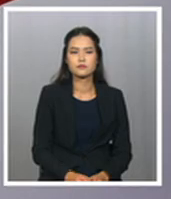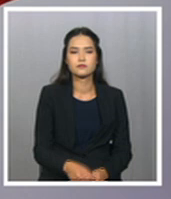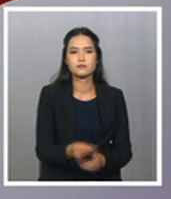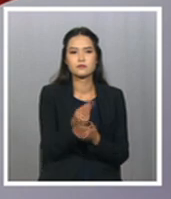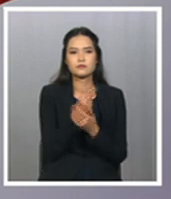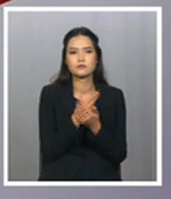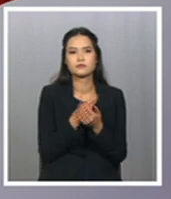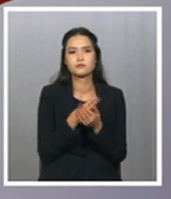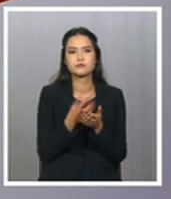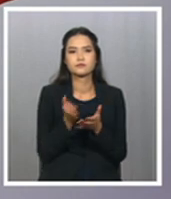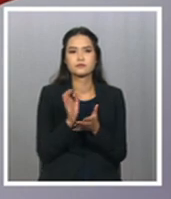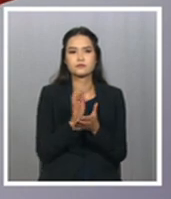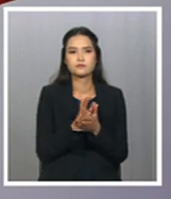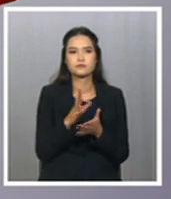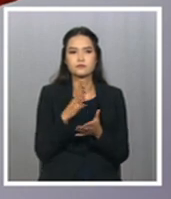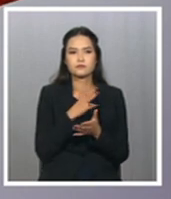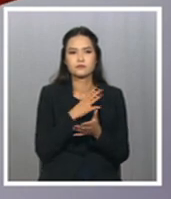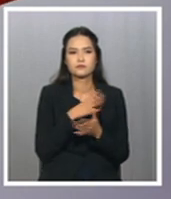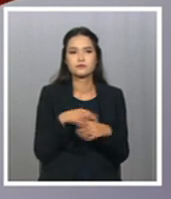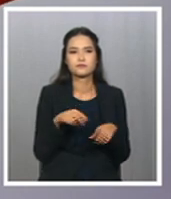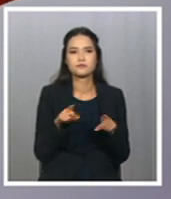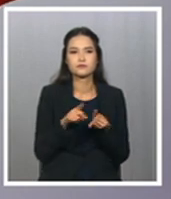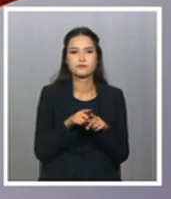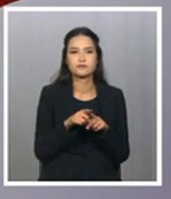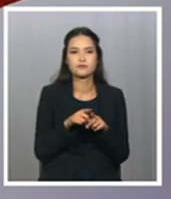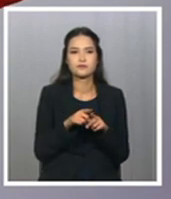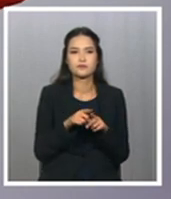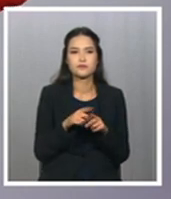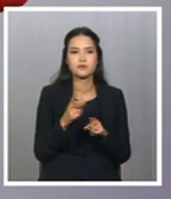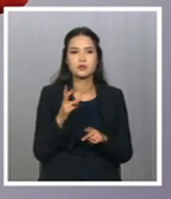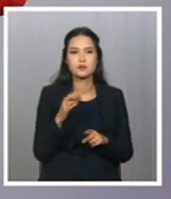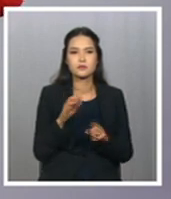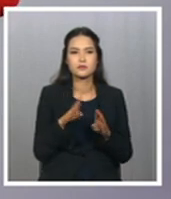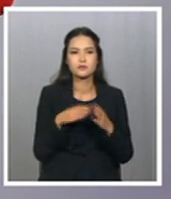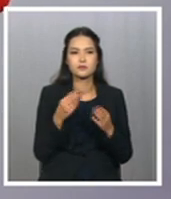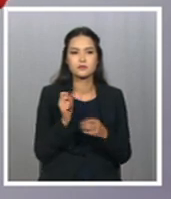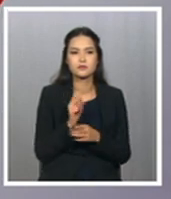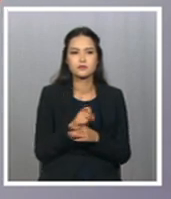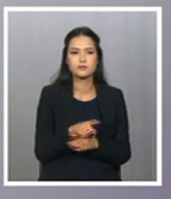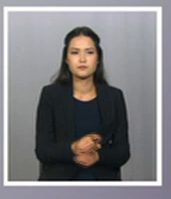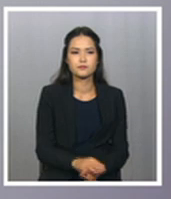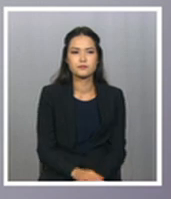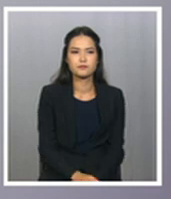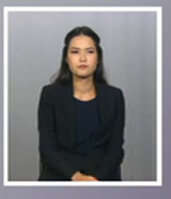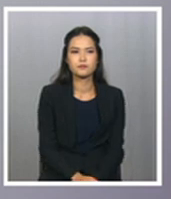Суреттермен таныс болсаңыздар, әдеттегідей бекіту тапсырмаларымызға көшейік.